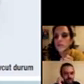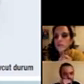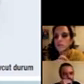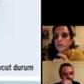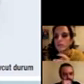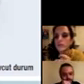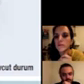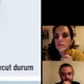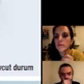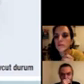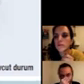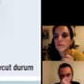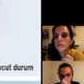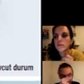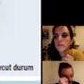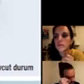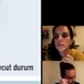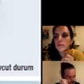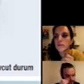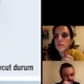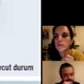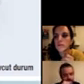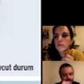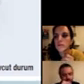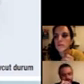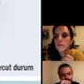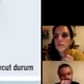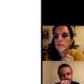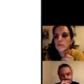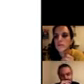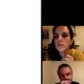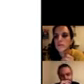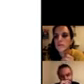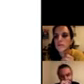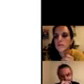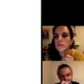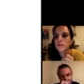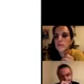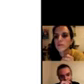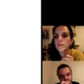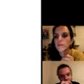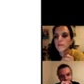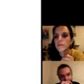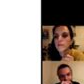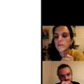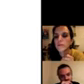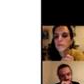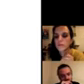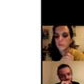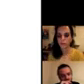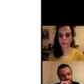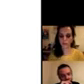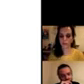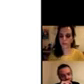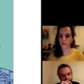müdahaleyle startı vermek istediğimiz bir bilgi mekanıydı. Yani katılım mekanıydı.